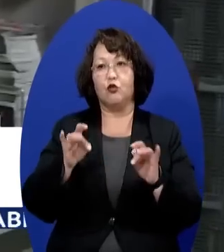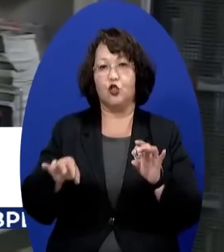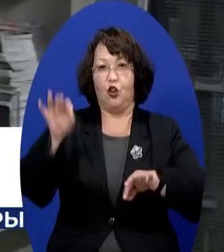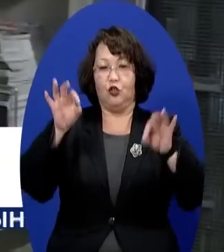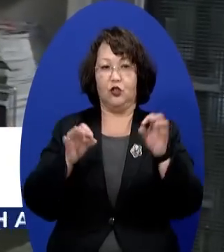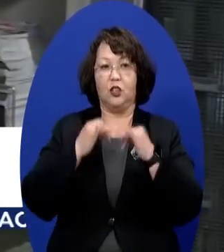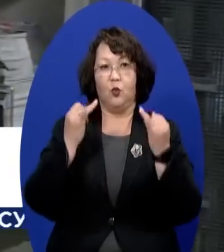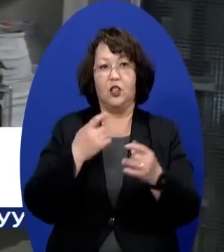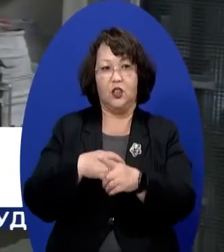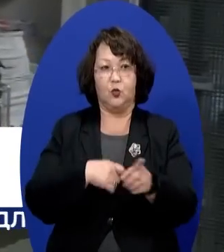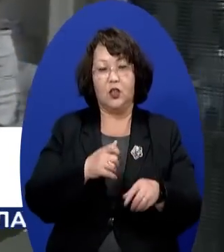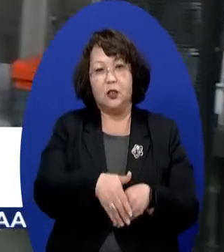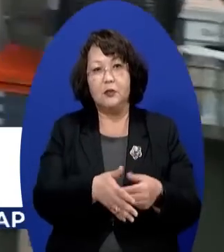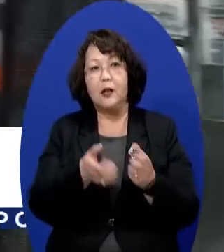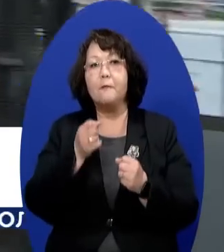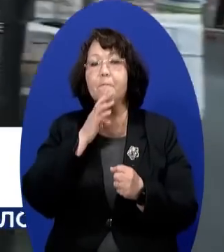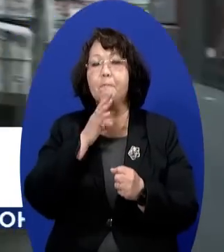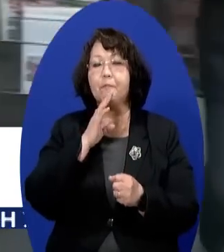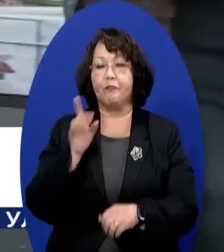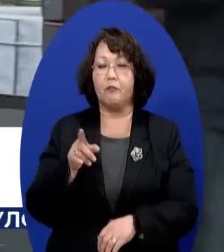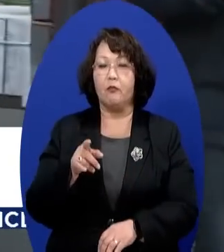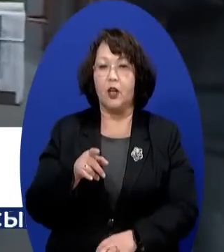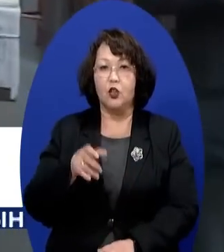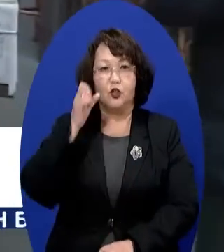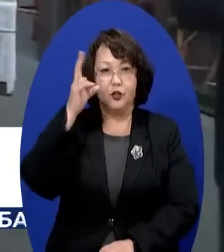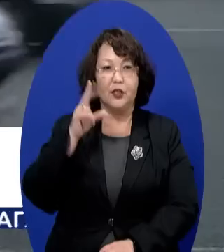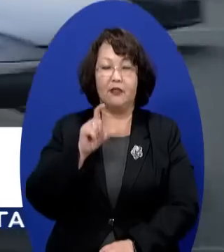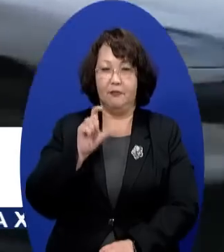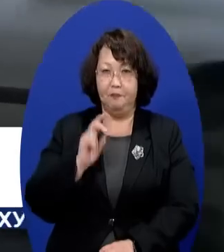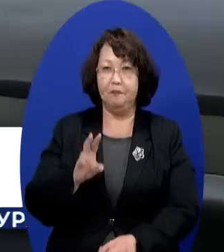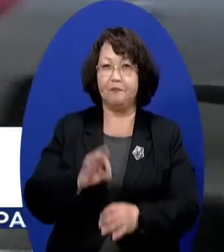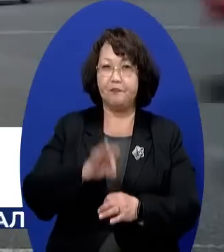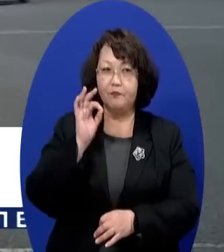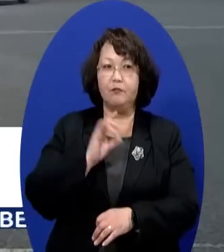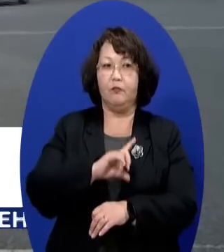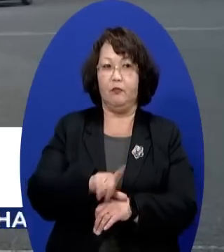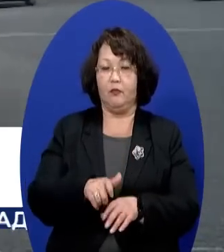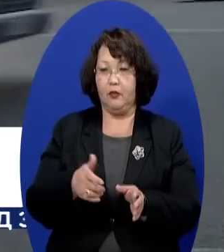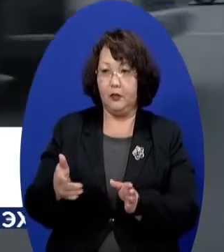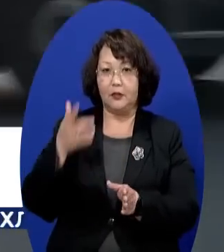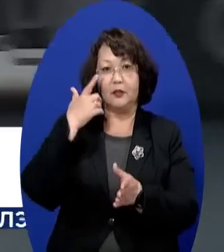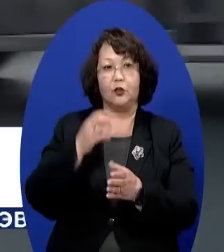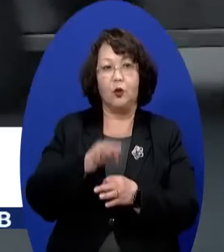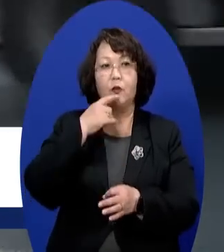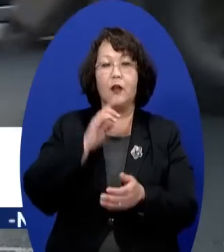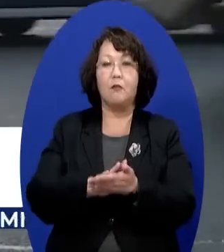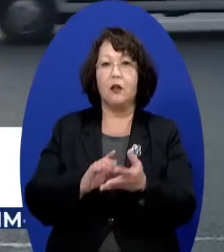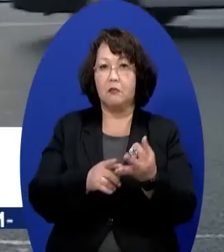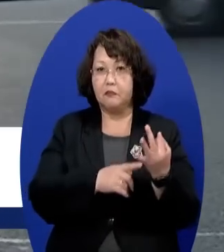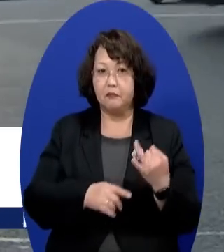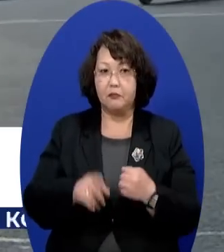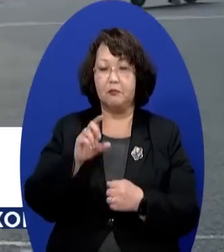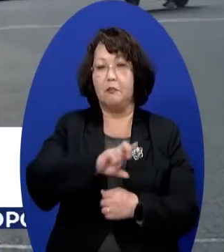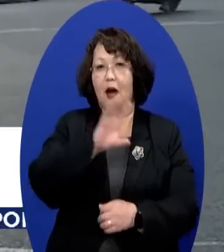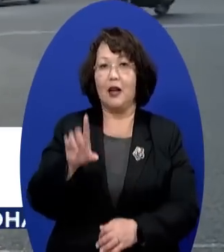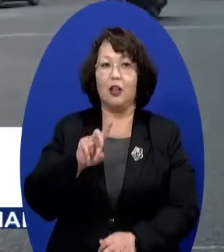мөн мэдгджээ. Энд дурдхад Макрон ерөнхийлөгч эвсэл болон сонгуульд удаалсан Меланшоны эвслийн дэвшүүлсэн сонгуулийн амлалтууд ганц